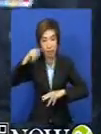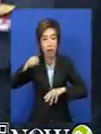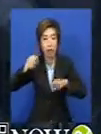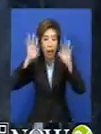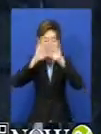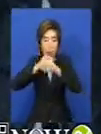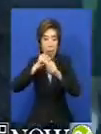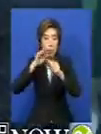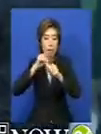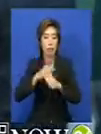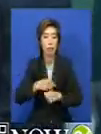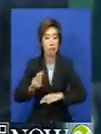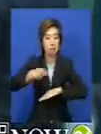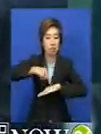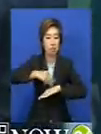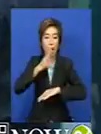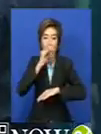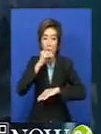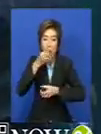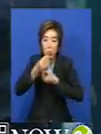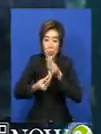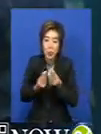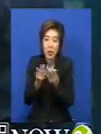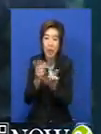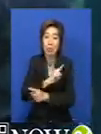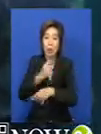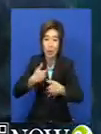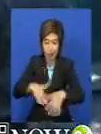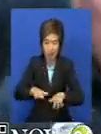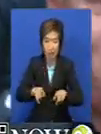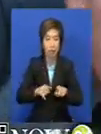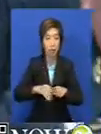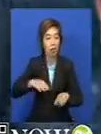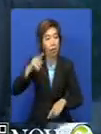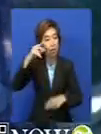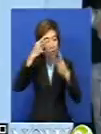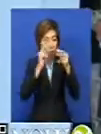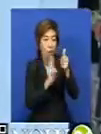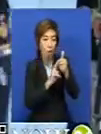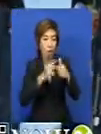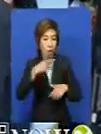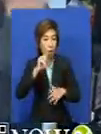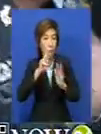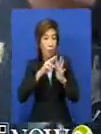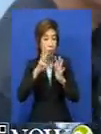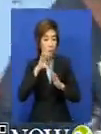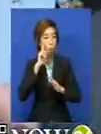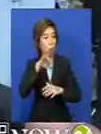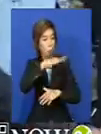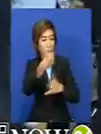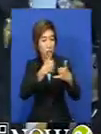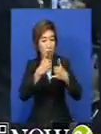ผู้นำกล่าวอวยพรวันเกิดด้วยซึ่งพลเอกประวิตรเองก็กล่าวขอบคุณน้ำใจของทุกคนนะฮะ